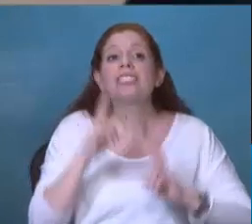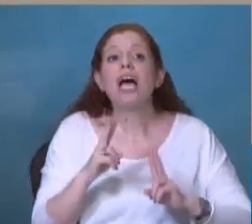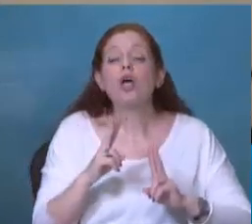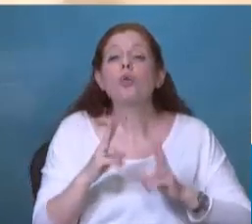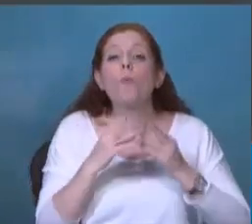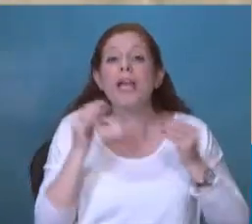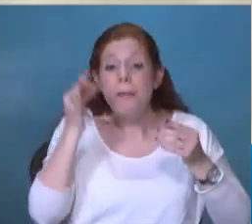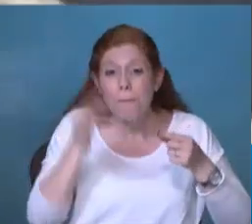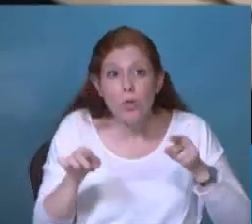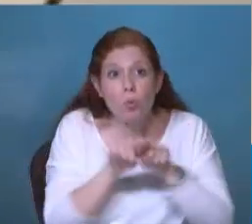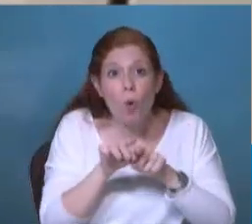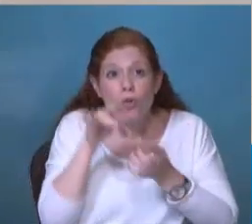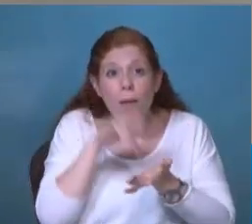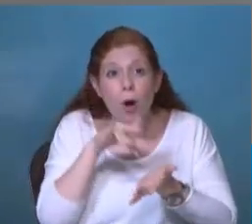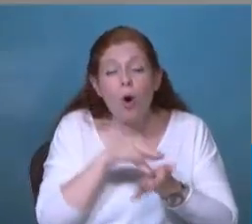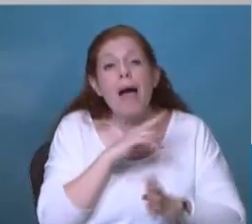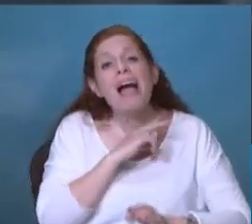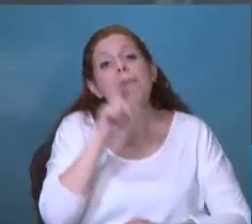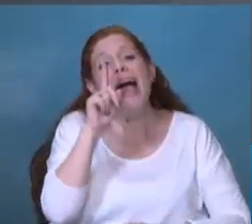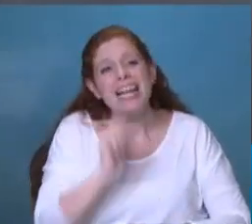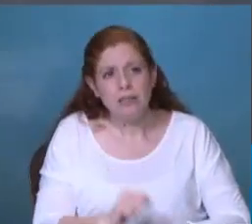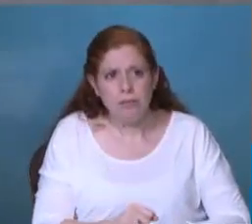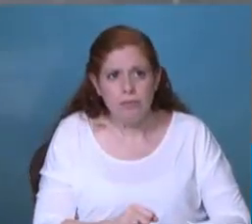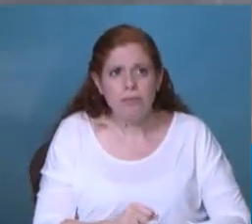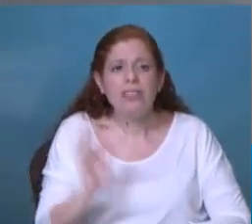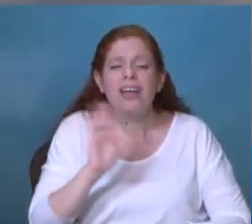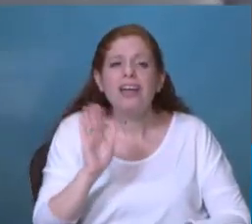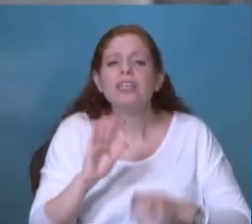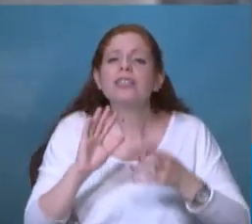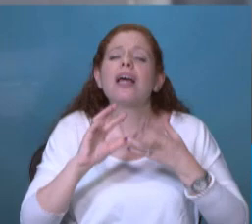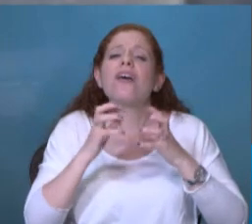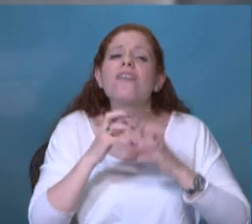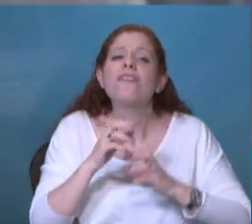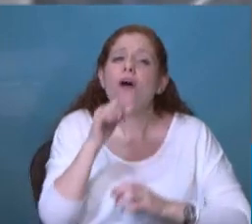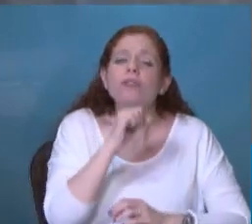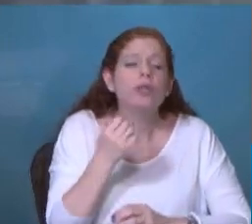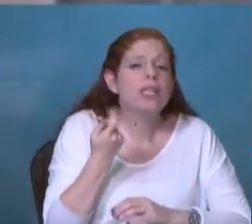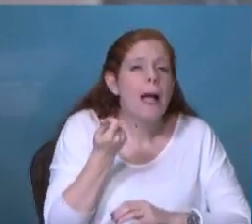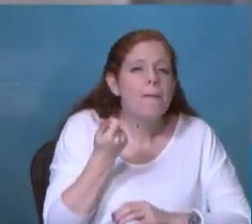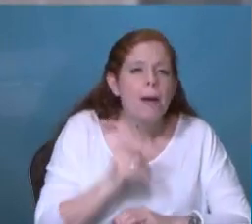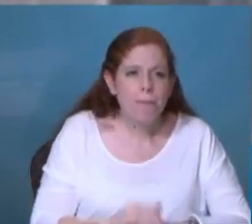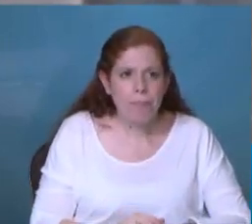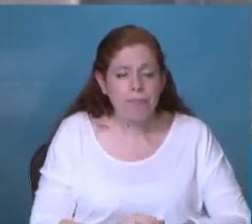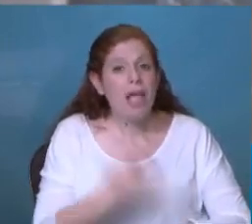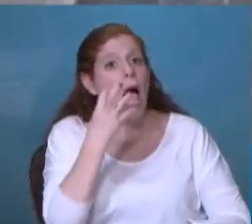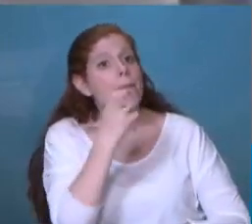בדיוק באותו המקום, רק באנגלית. To the Eurovision Village? How much?